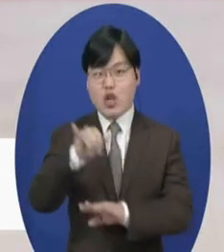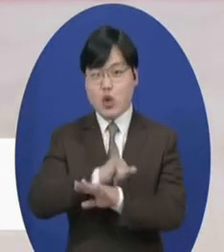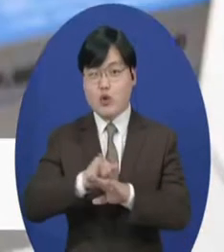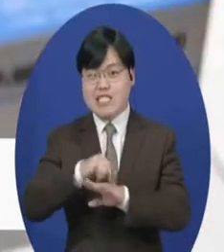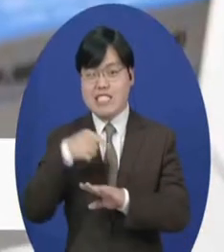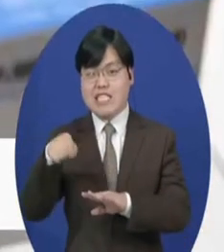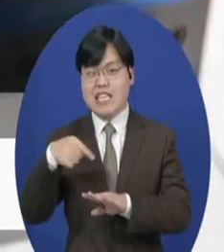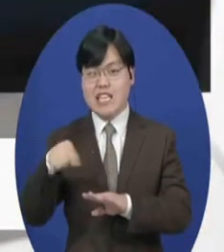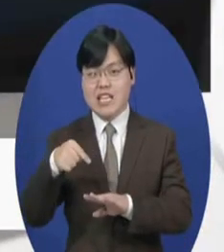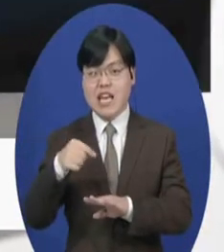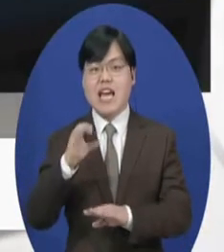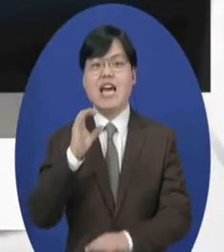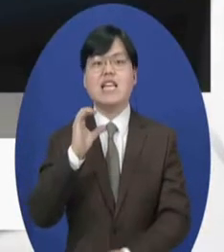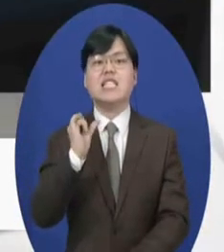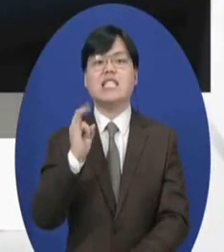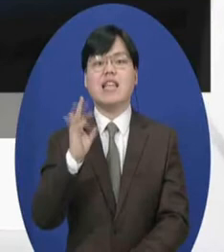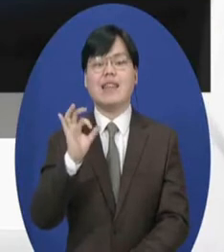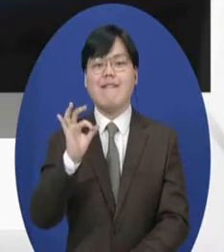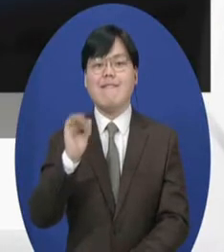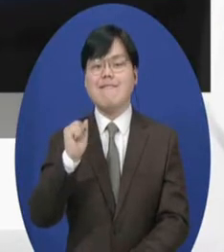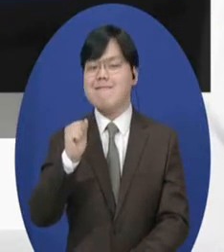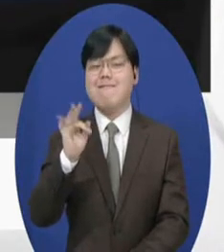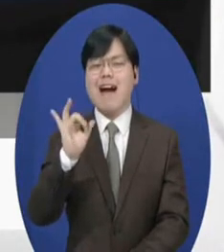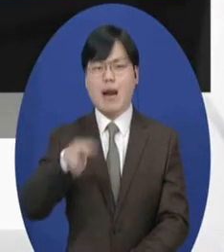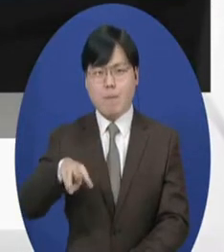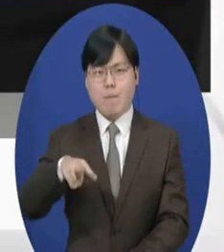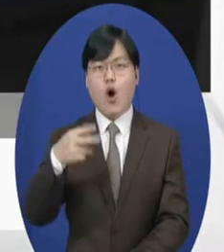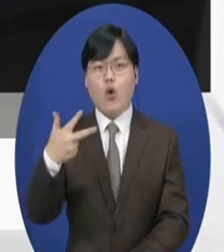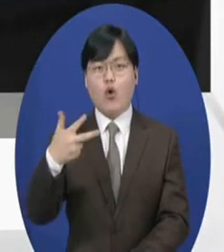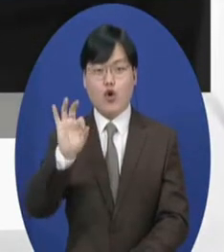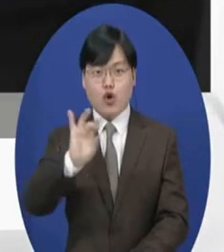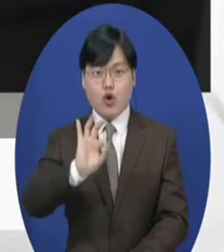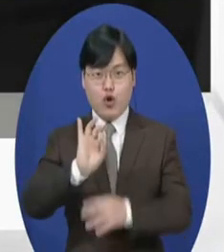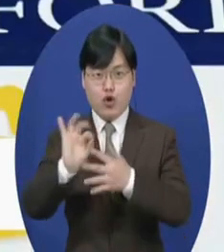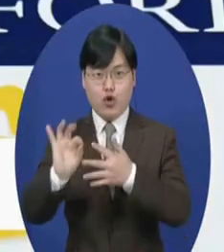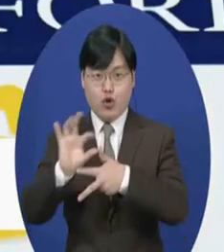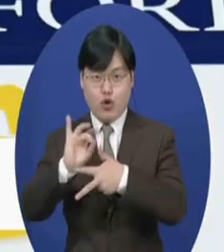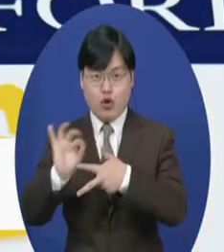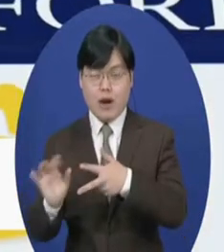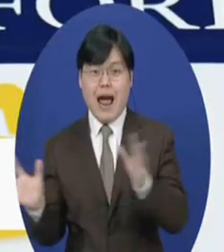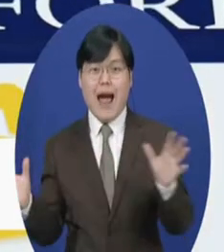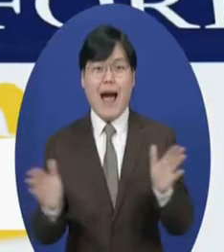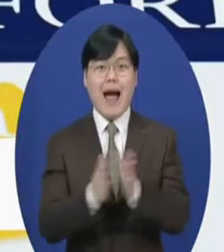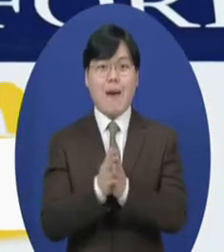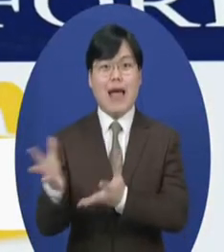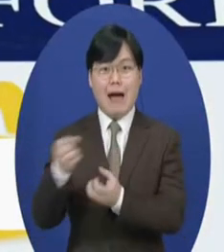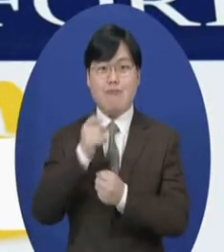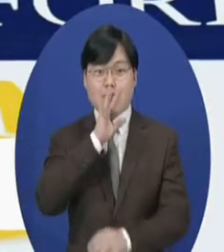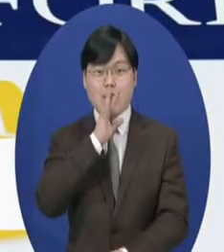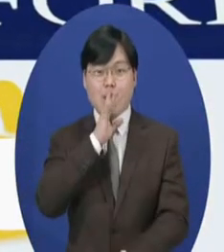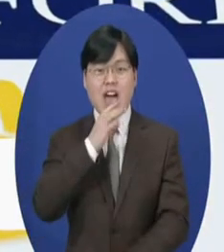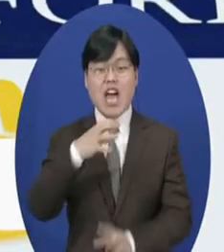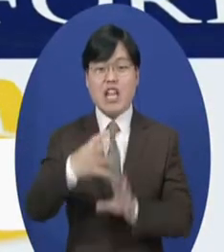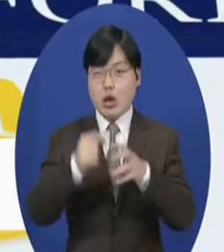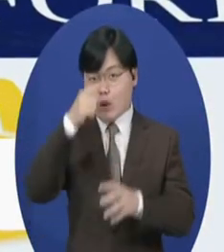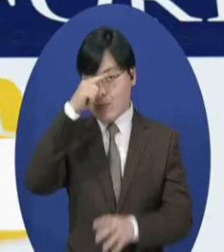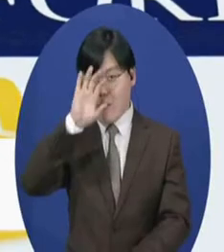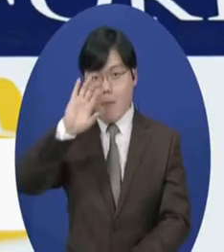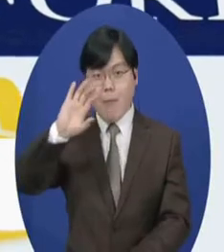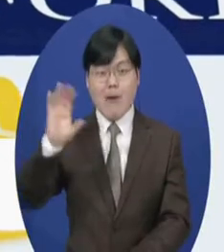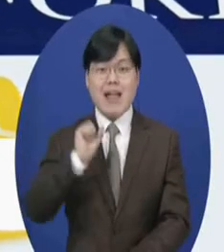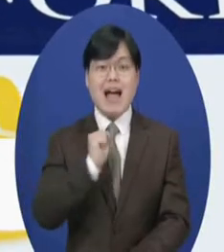ард улсад үйлдвэрлэгдэж байгаа Sinopharm компанийн гурван төрлийн вакциныг оруулж ирэхээр төлөвлөд байна. Өнөөдрийн байдлаар Дэлхийн эрүүл мэндийн